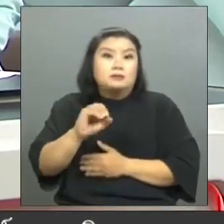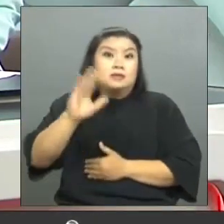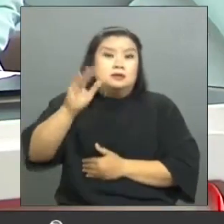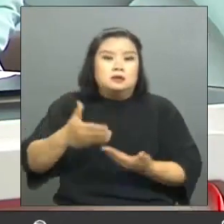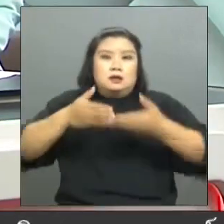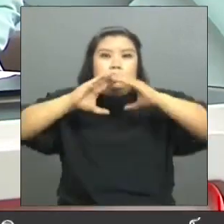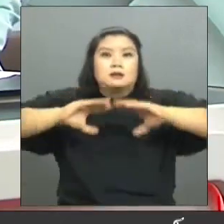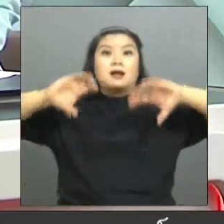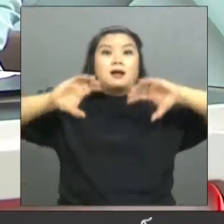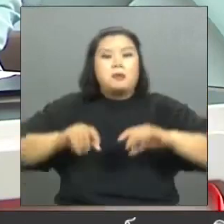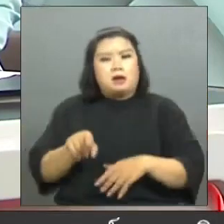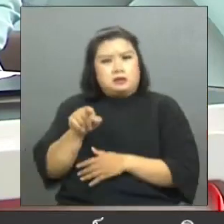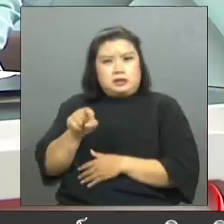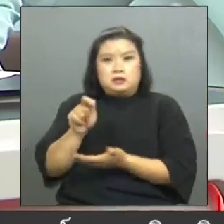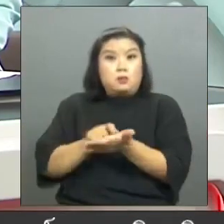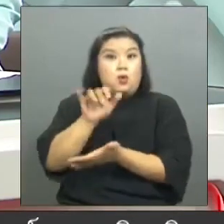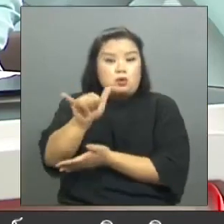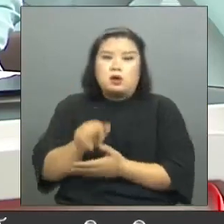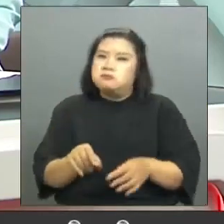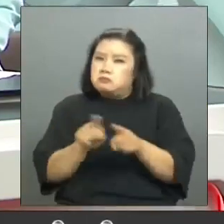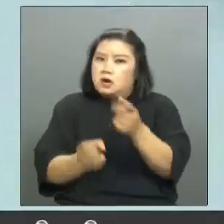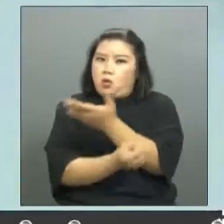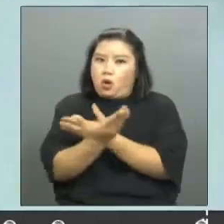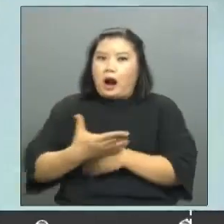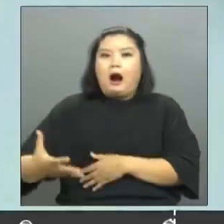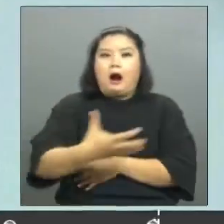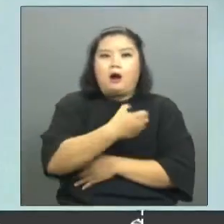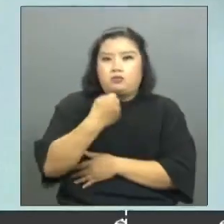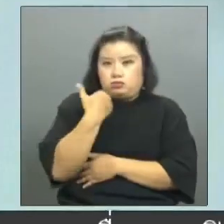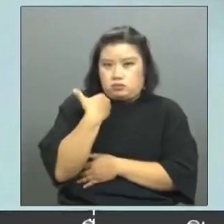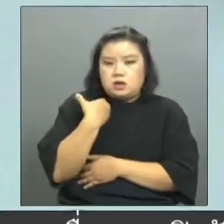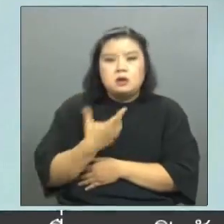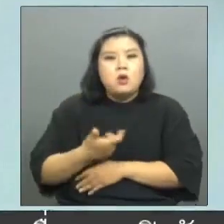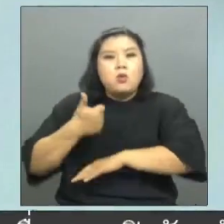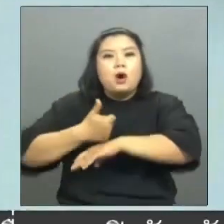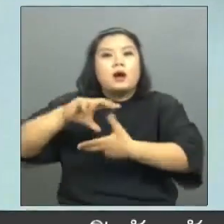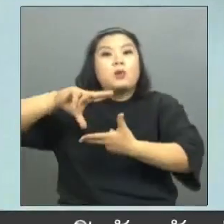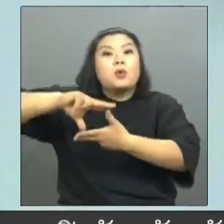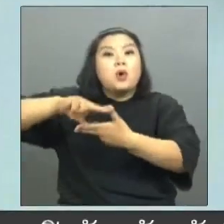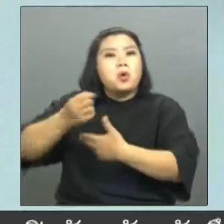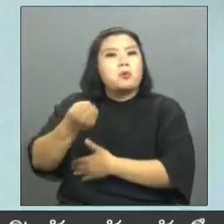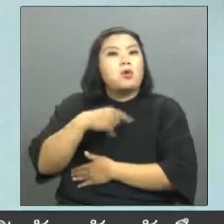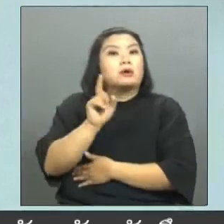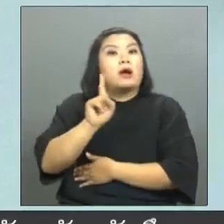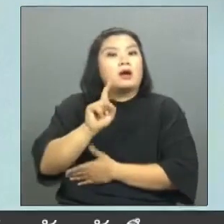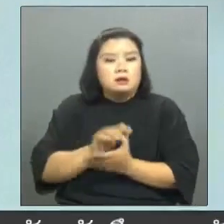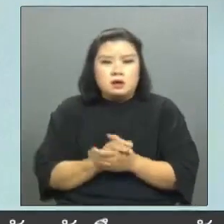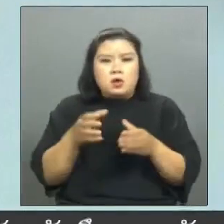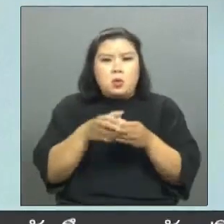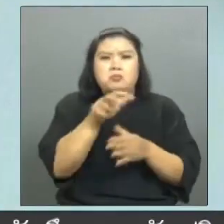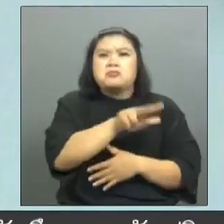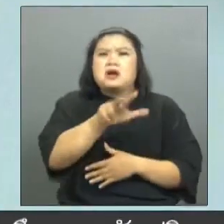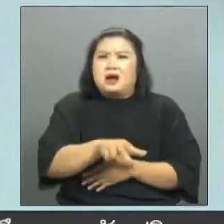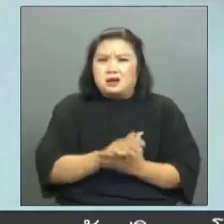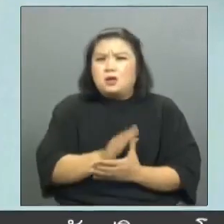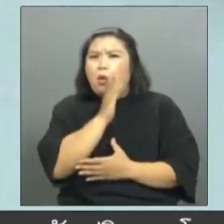ต.ประกาศอย่างเป็นทางการนั้นก็ถือว่าเป็นการฉวยโอกาสค่ะขณะที่หัวหน้าพรรคพลังประชารัฐก็ชี้นะคะว่าพรรคเพื่อไทยกล่าวอ้าง